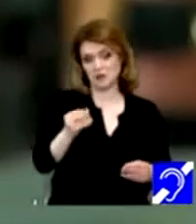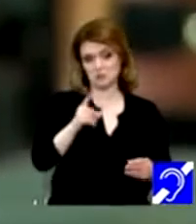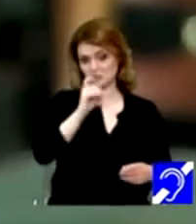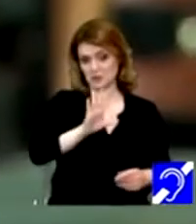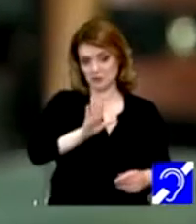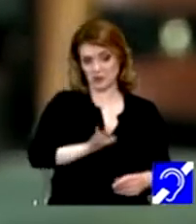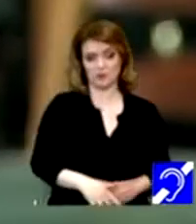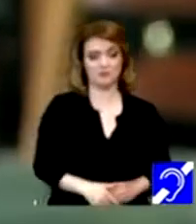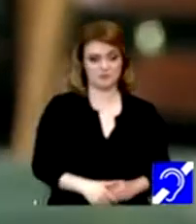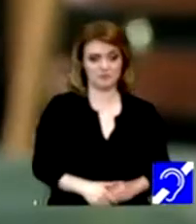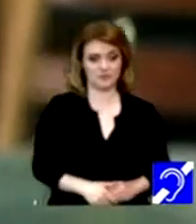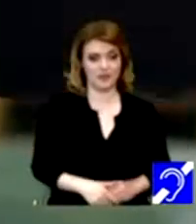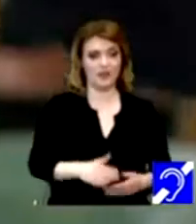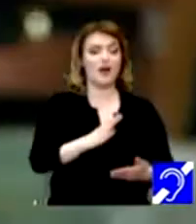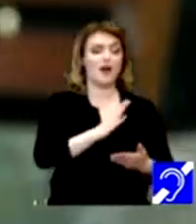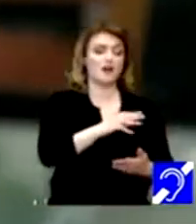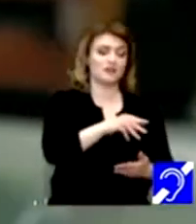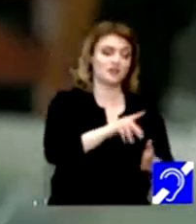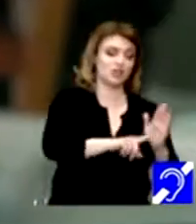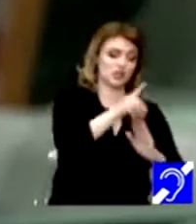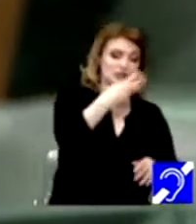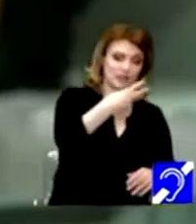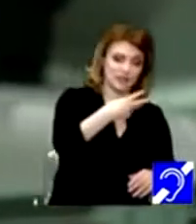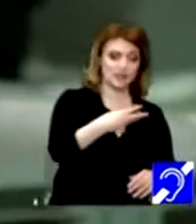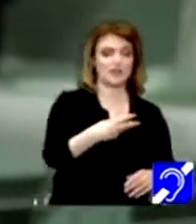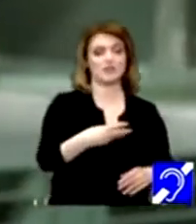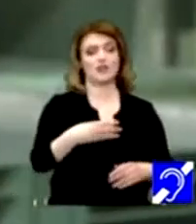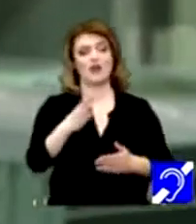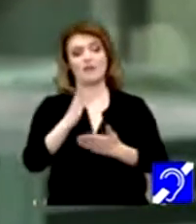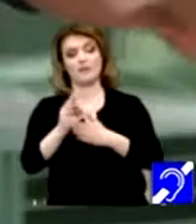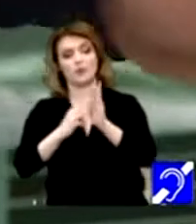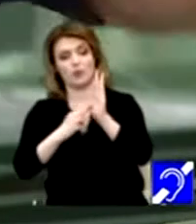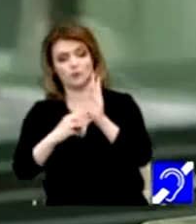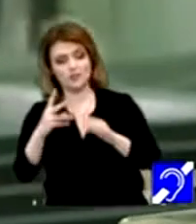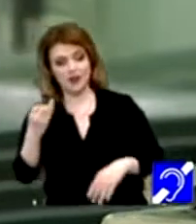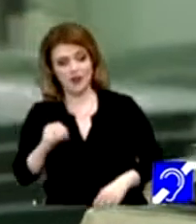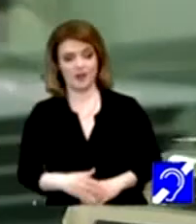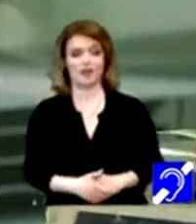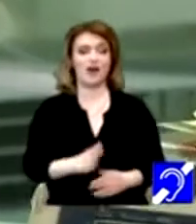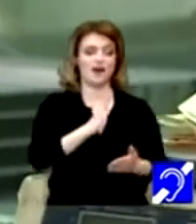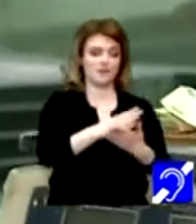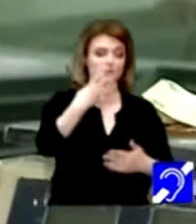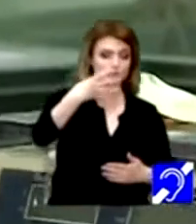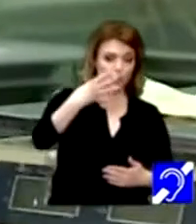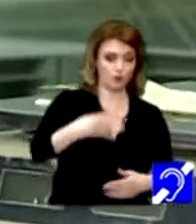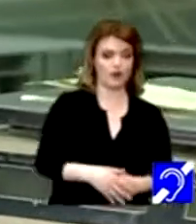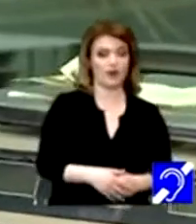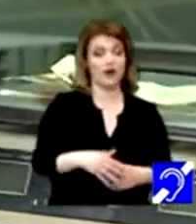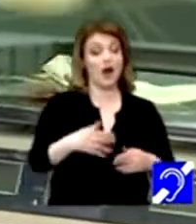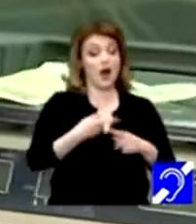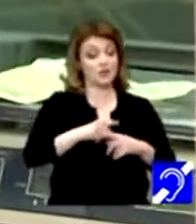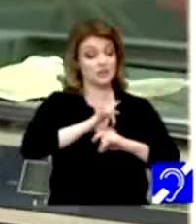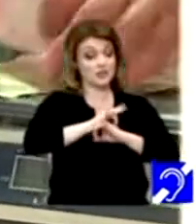Avem, deci, este tolstolobul 30 de lei, carpul la 80 de lei, carasul 40 de lei. Buna Vestire